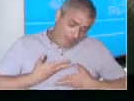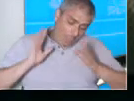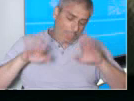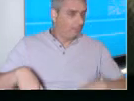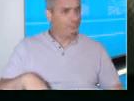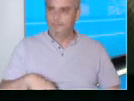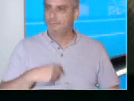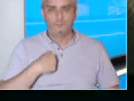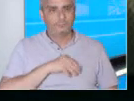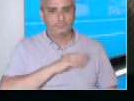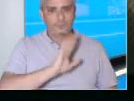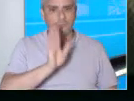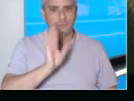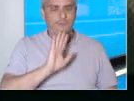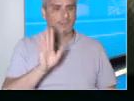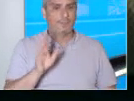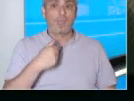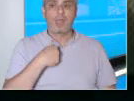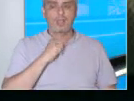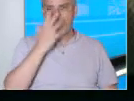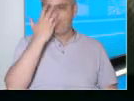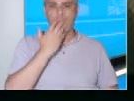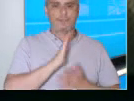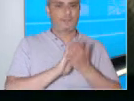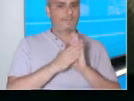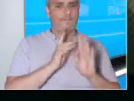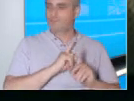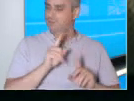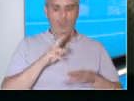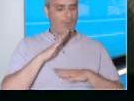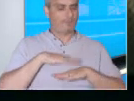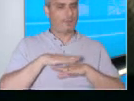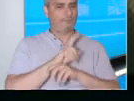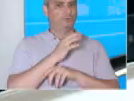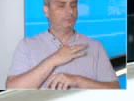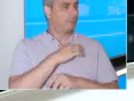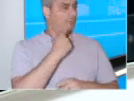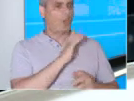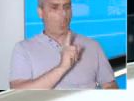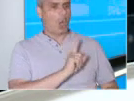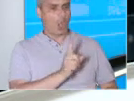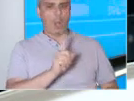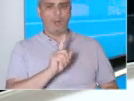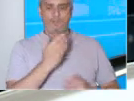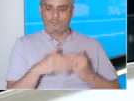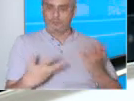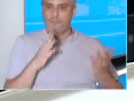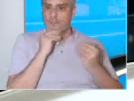זה. לא אצלנו, לא בבית מדרשנו, אנחנו לא תמימים, וזה לא יהיה במשמרת שלנו. אתם אומרים בעיקר מה לא, ובסוף התדע,